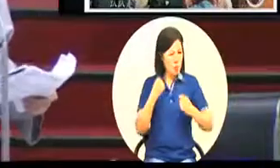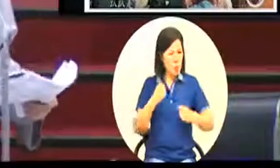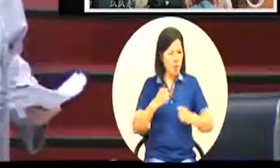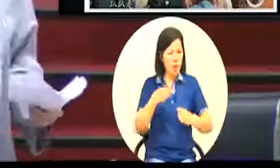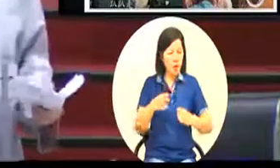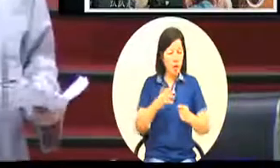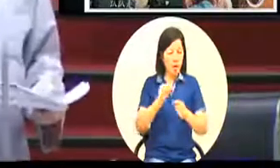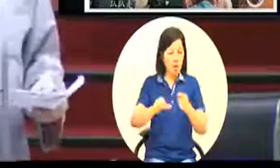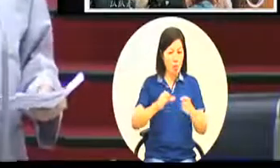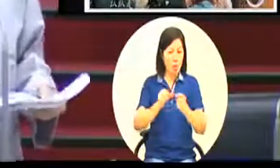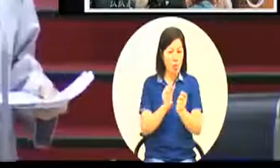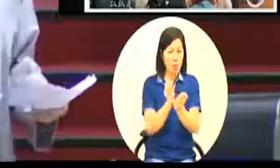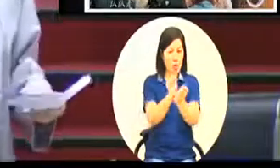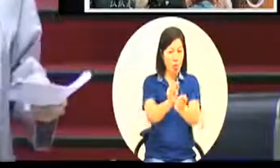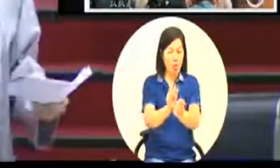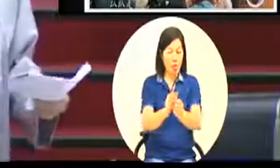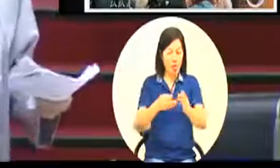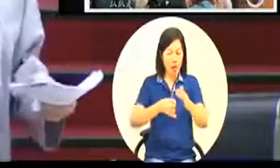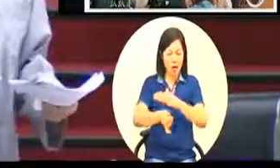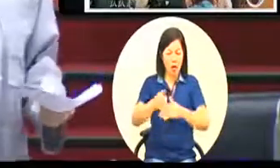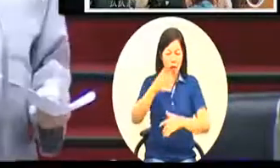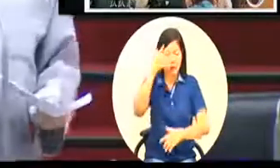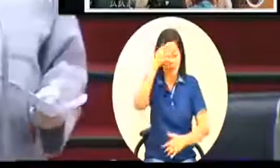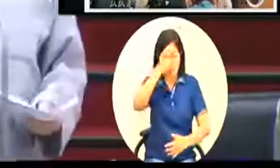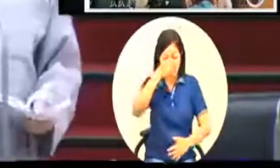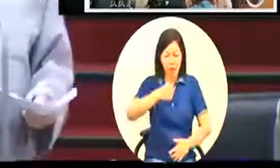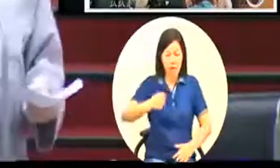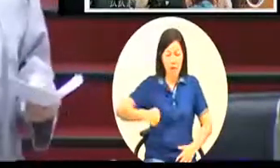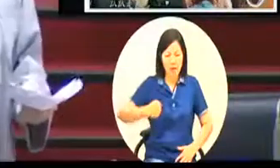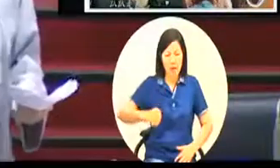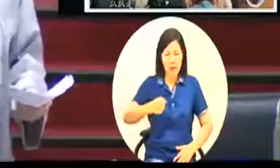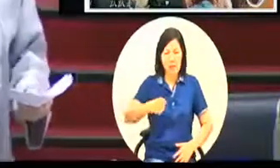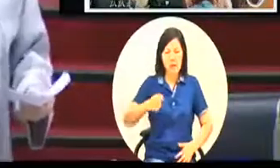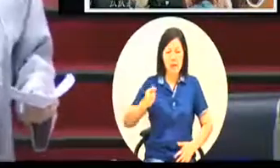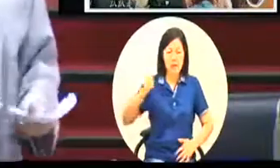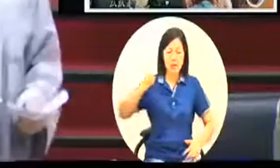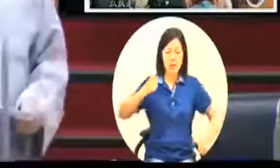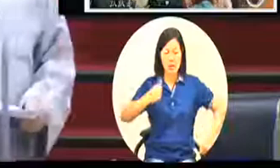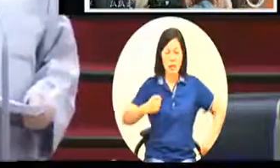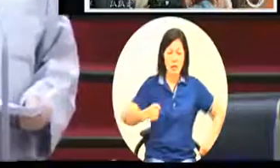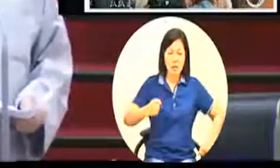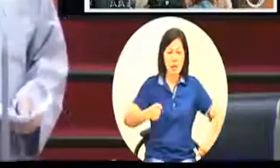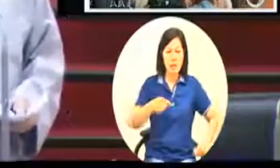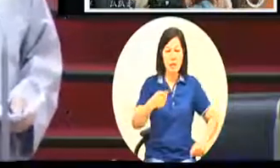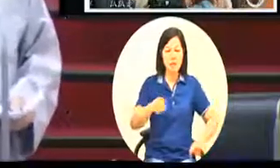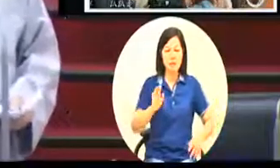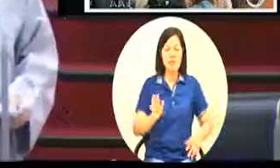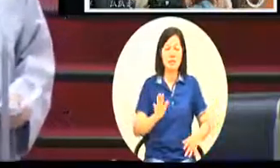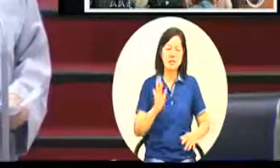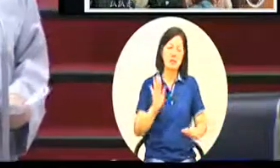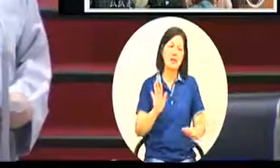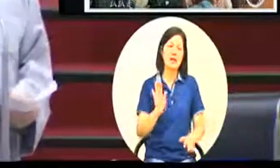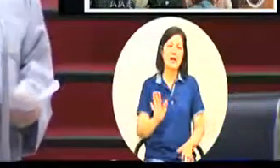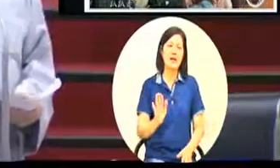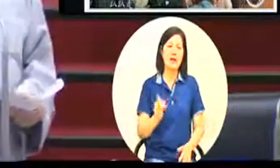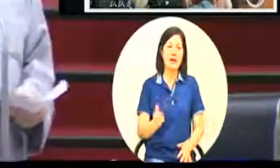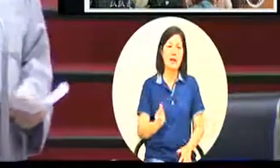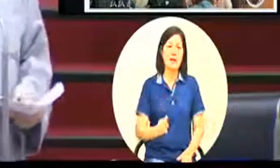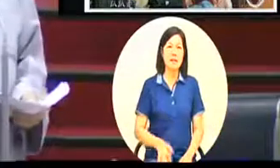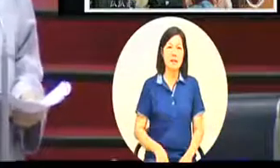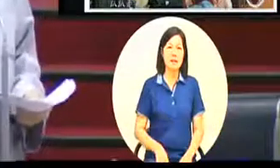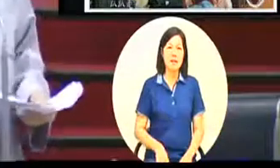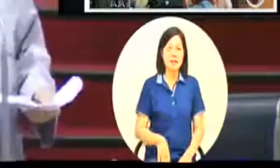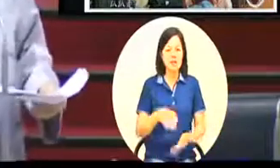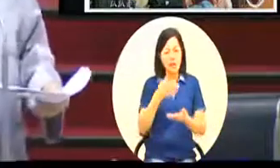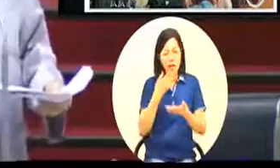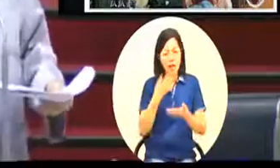五六冬尔，出来说能比糟老头？安尼排桥底啊，夹拐啊，即马有较好一撮啦啦。安尼那就当机，你看安尼食